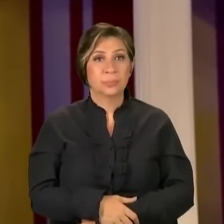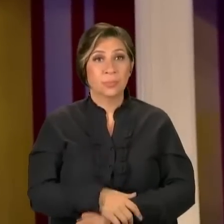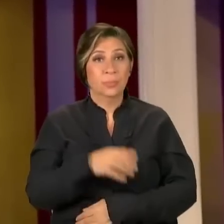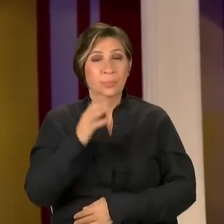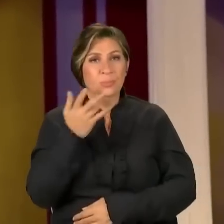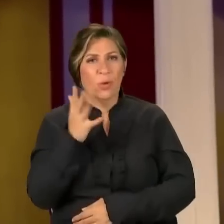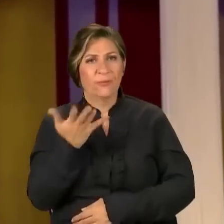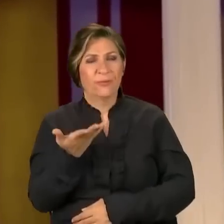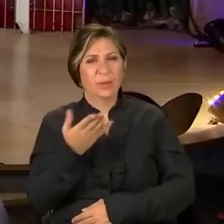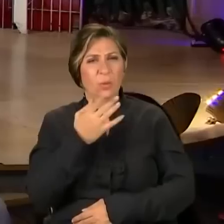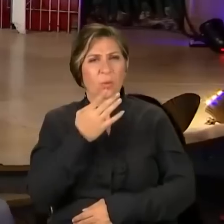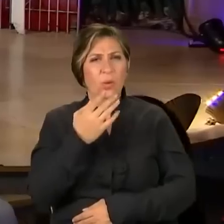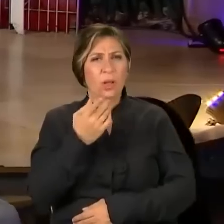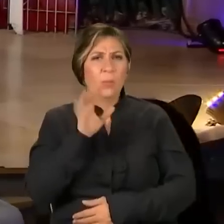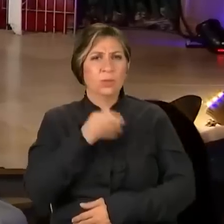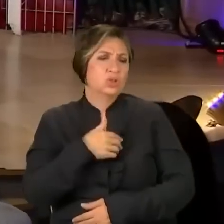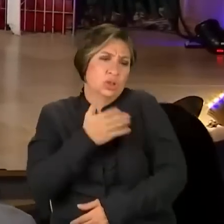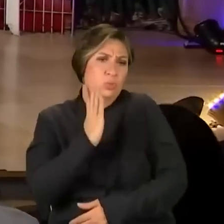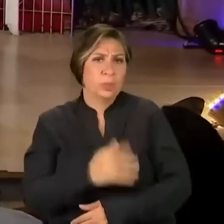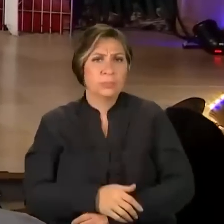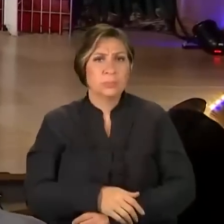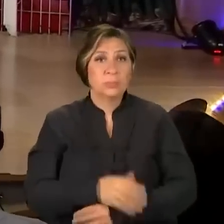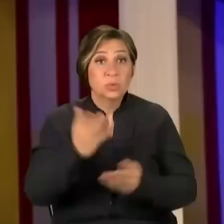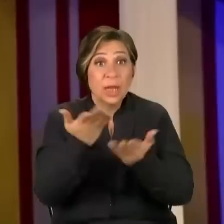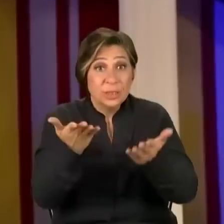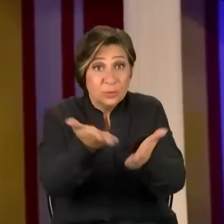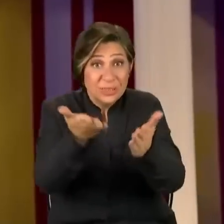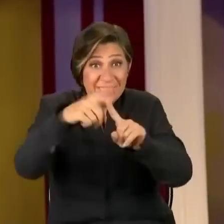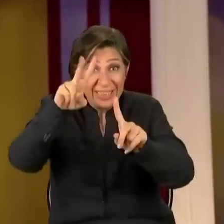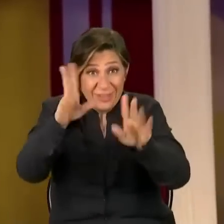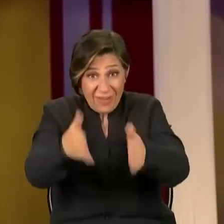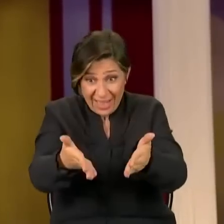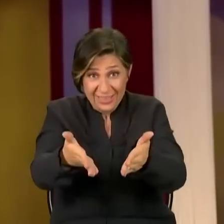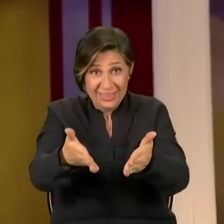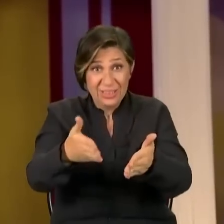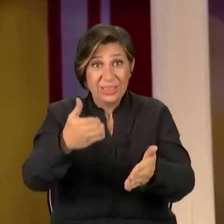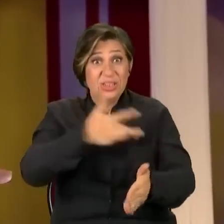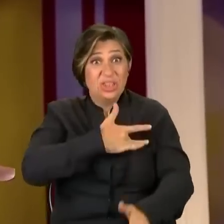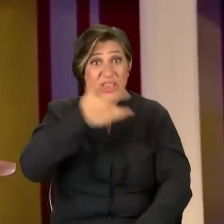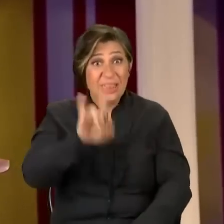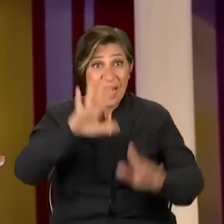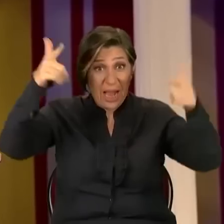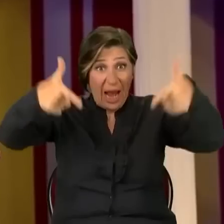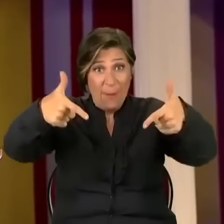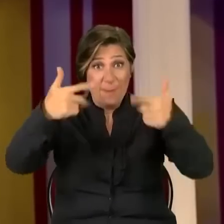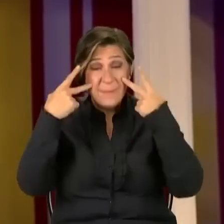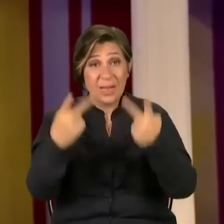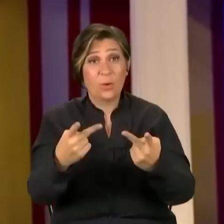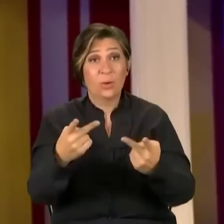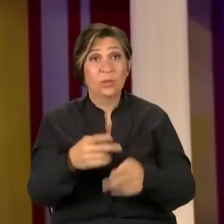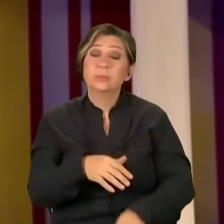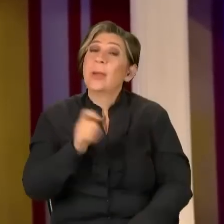Evet, evet ya o bir huy, ya korkunç böyle bir şey, yani. Çıkmayacağım diyor. Nerede çıkmıyorsun lan, ortadasın işte. Bütün kameralar sana bakıyor,